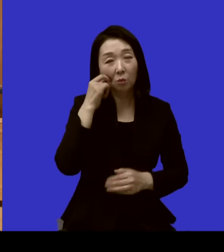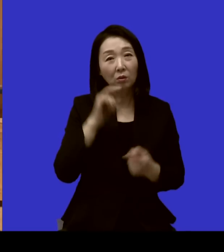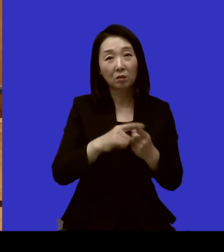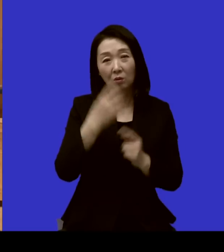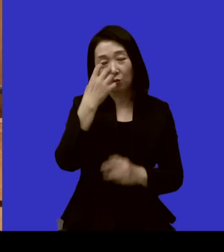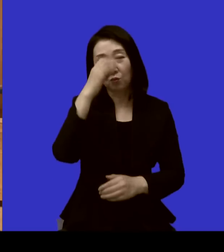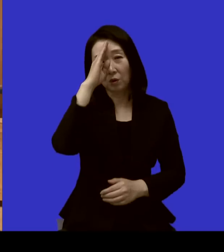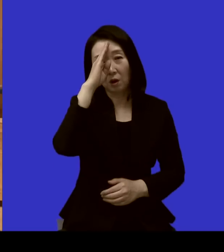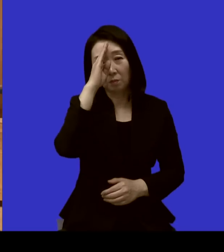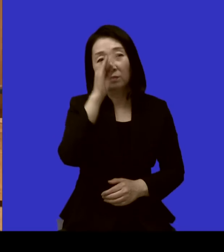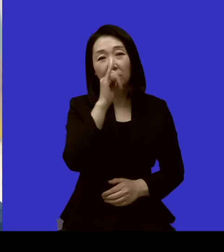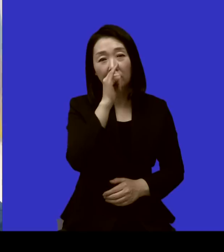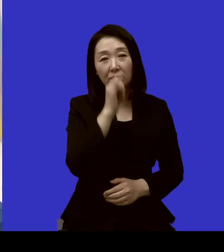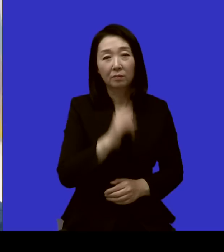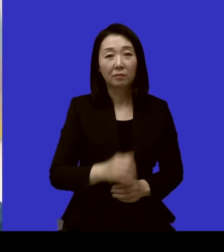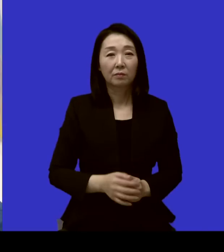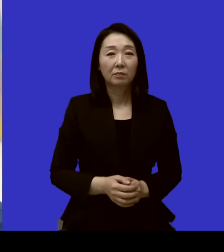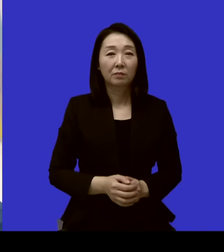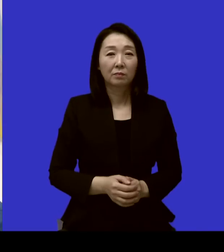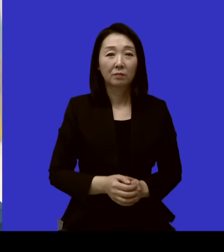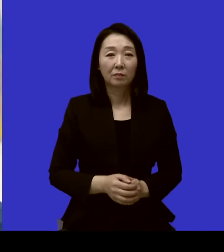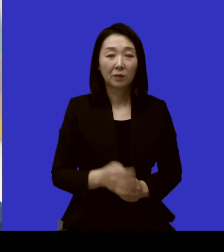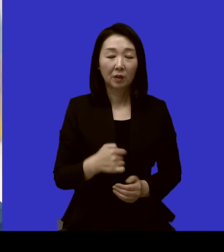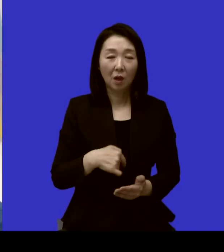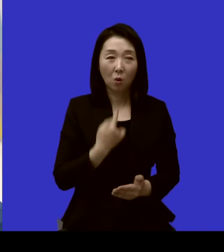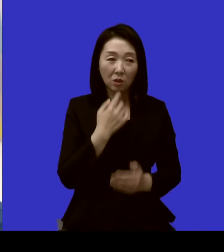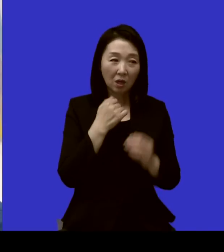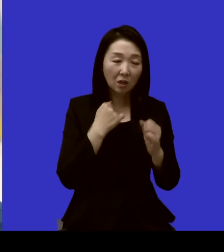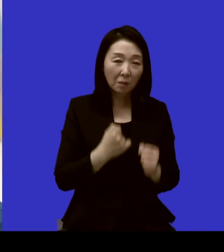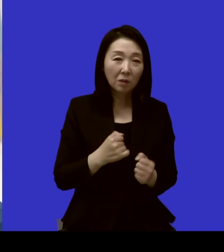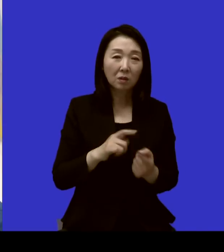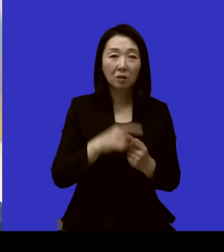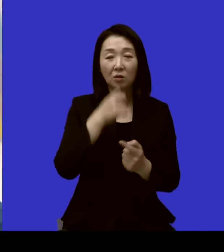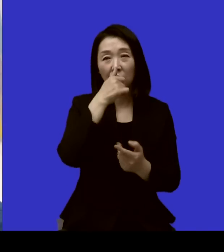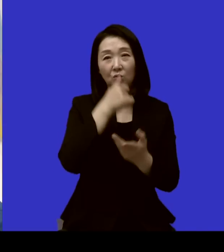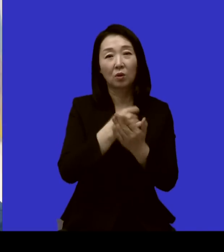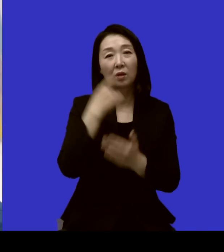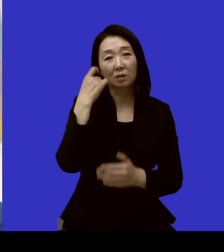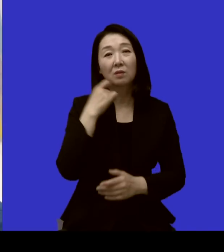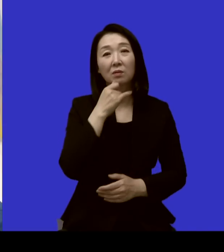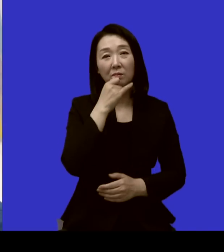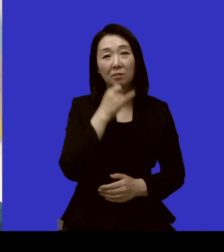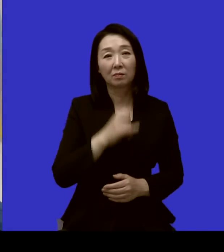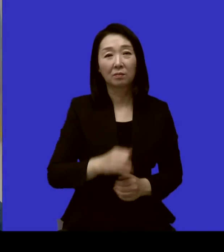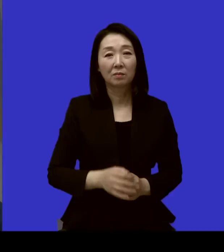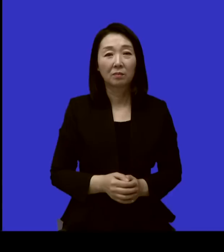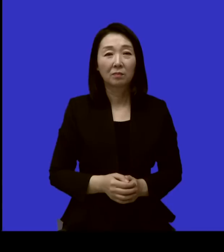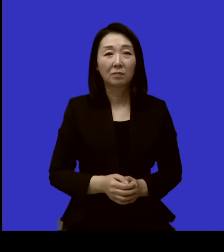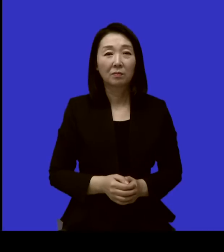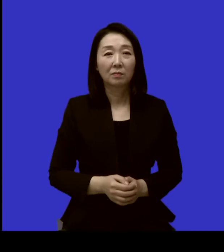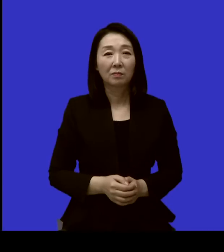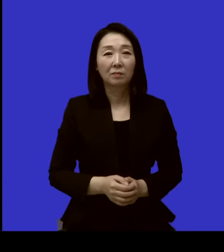우울감, 그리고 이제 저 혼자 살아남았다라는 거에 대한 죄책감은 계속해서 따라왔던 것 같아요.